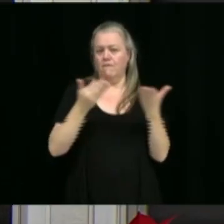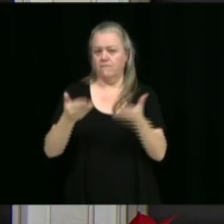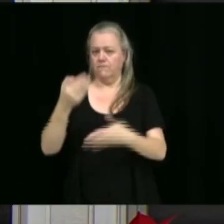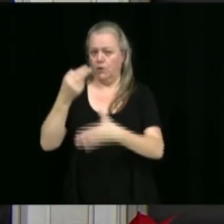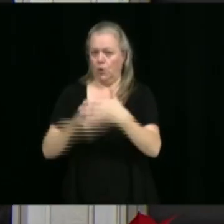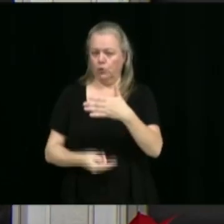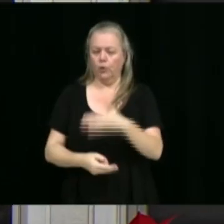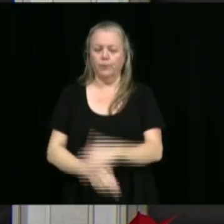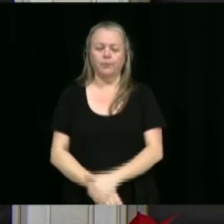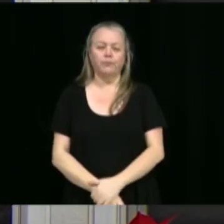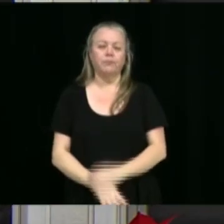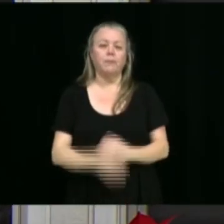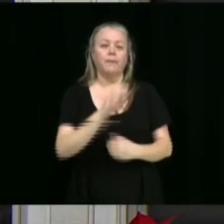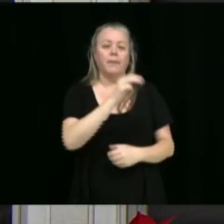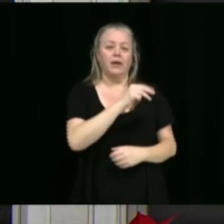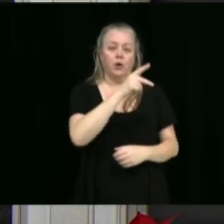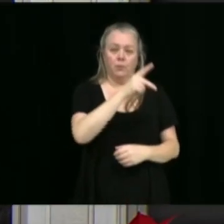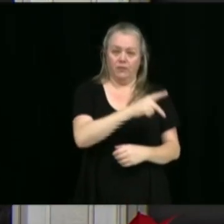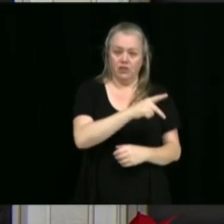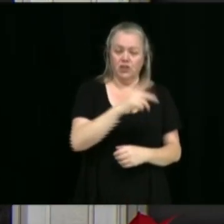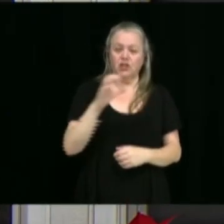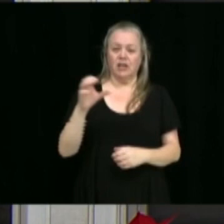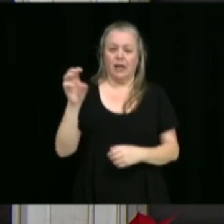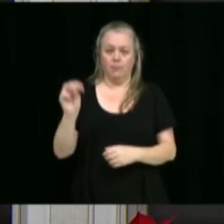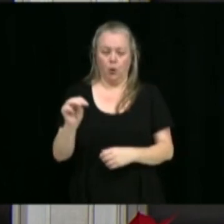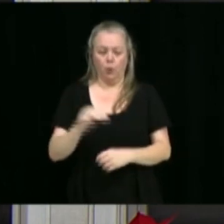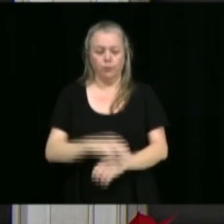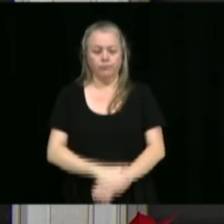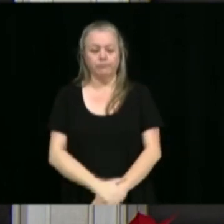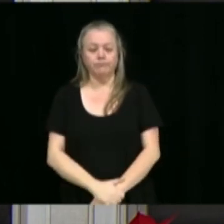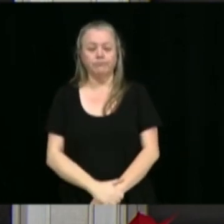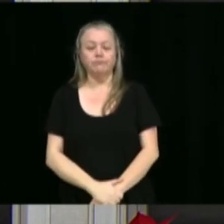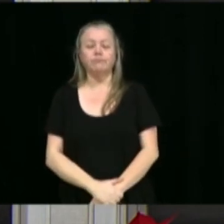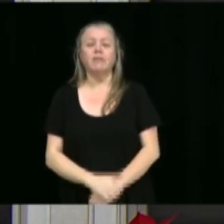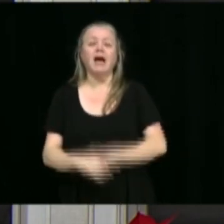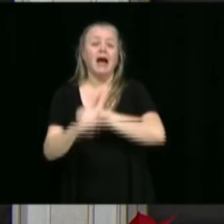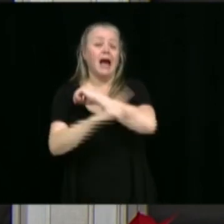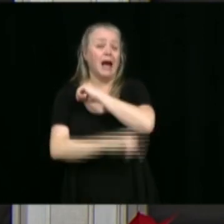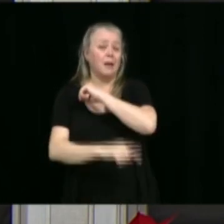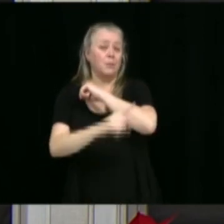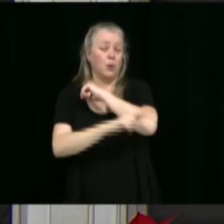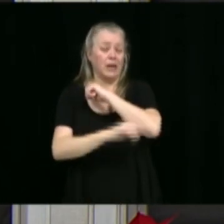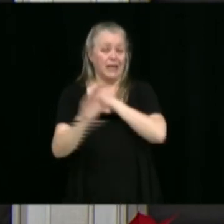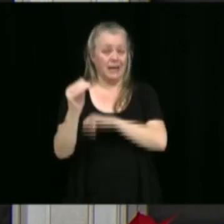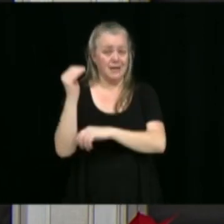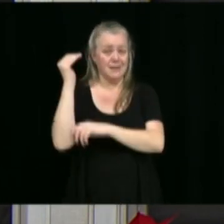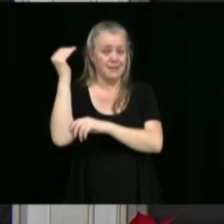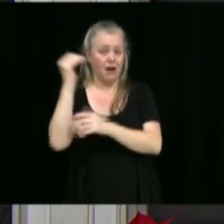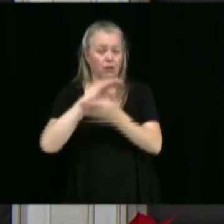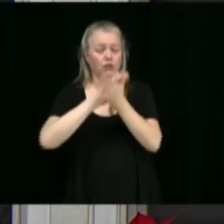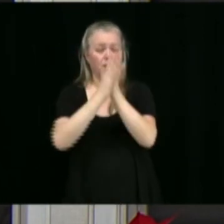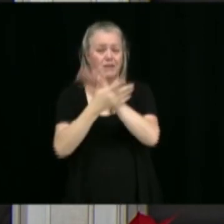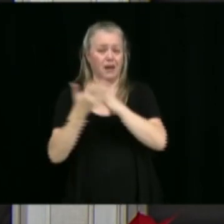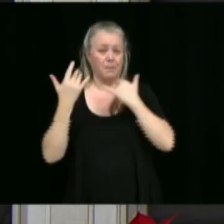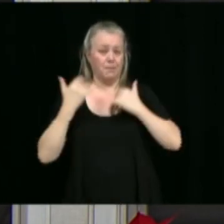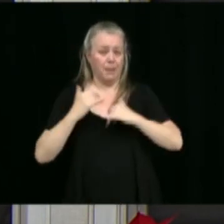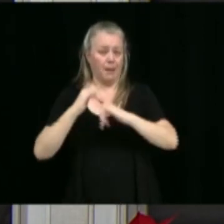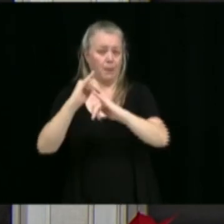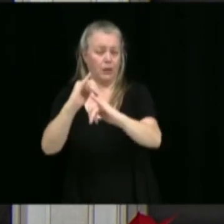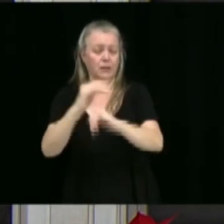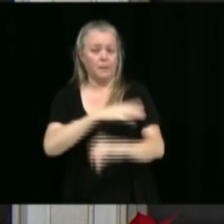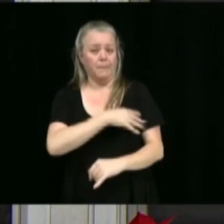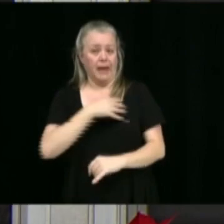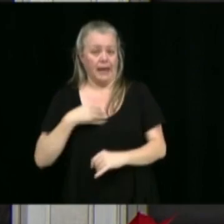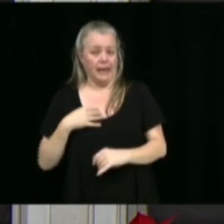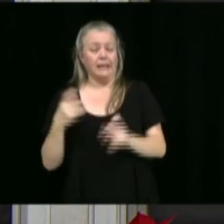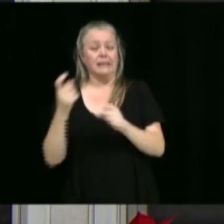Michael Provencher, Chantal Moreau. Statut de permanence de l'employé cadre adjointe administrative, mairie, direction générale